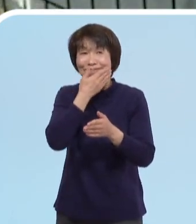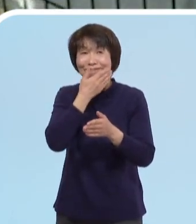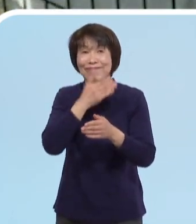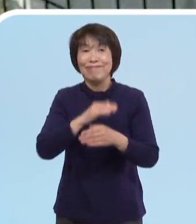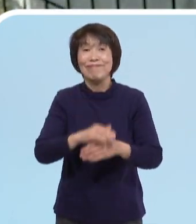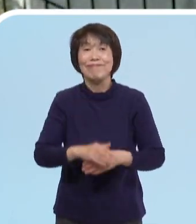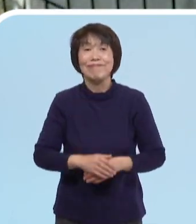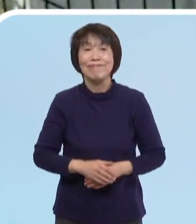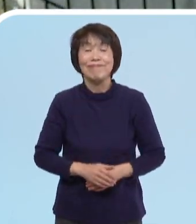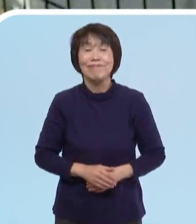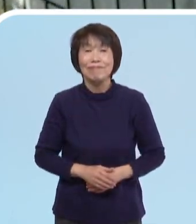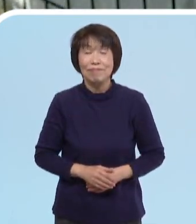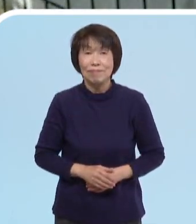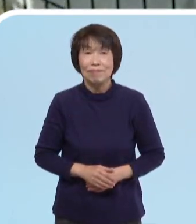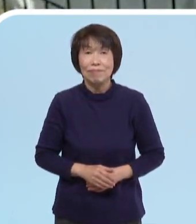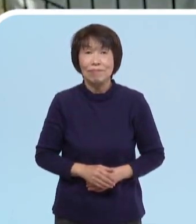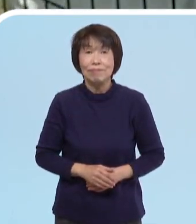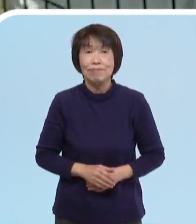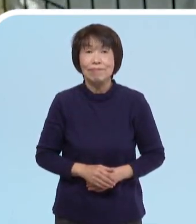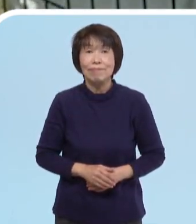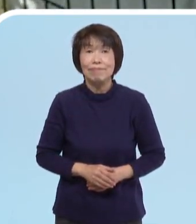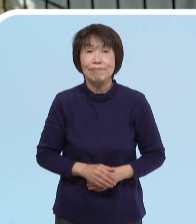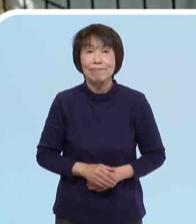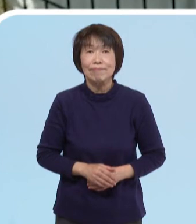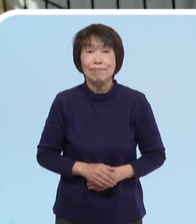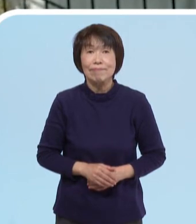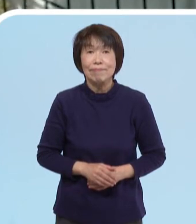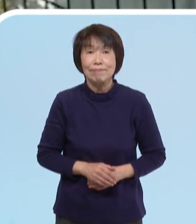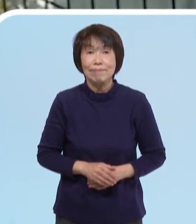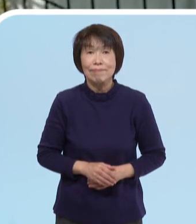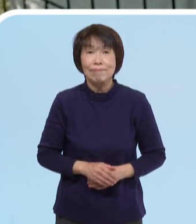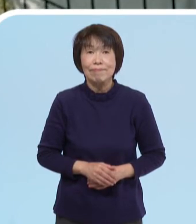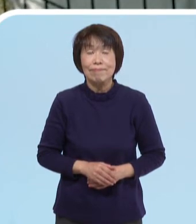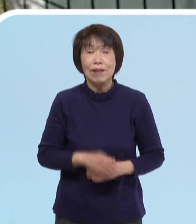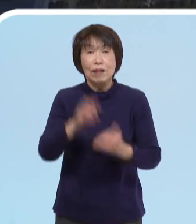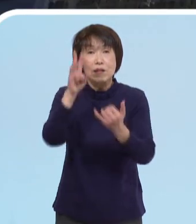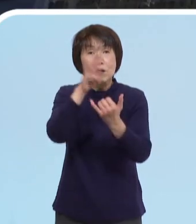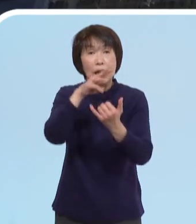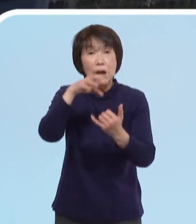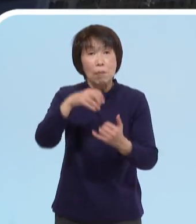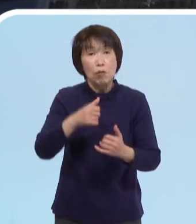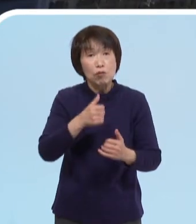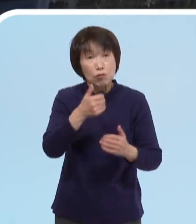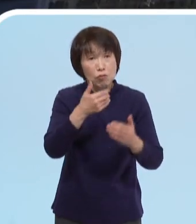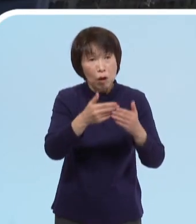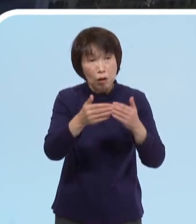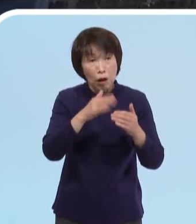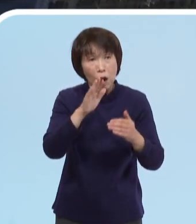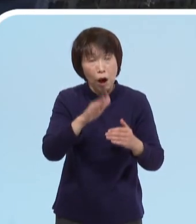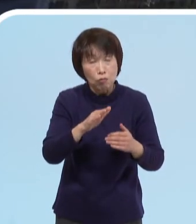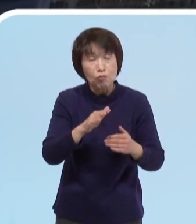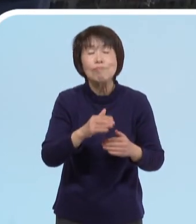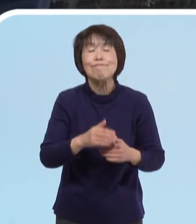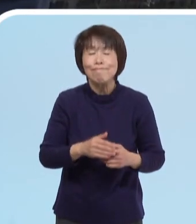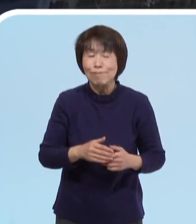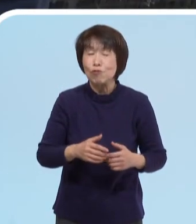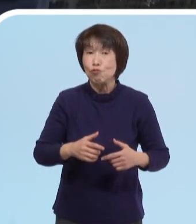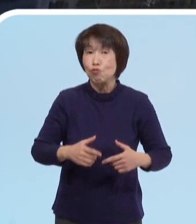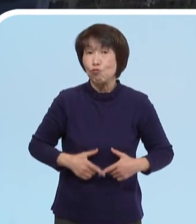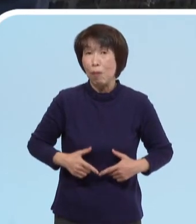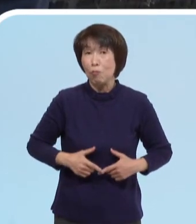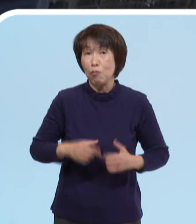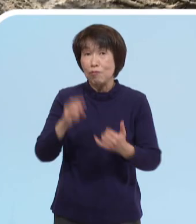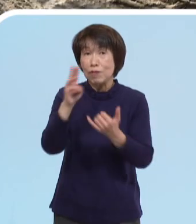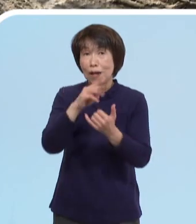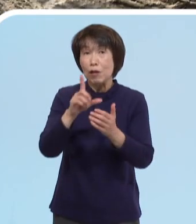です。 災害現場自体はどうですか？まだ現在行ってないってことですか？じゃ 熊本の方に7月に1回だ